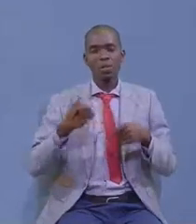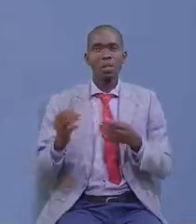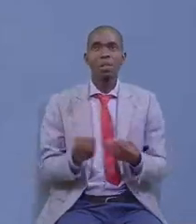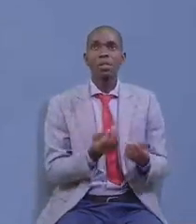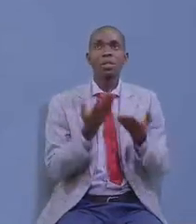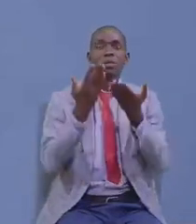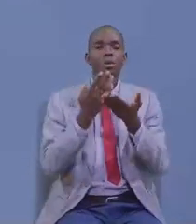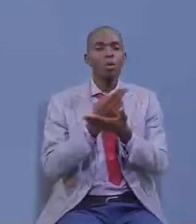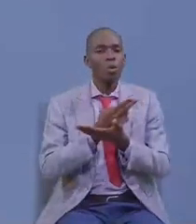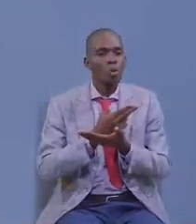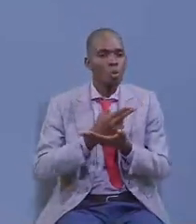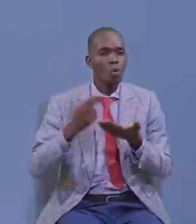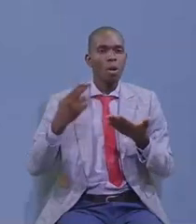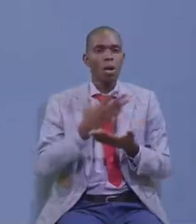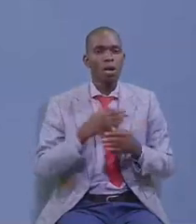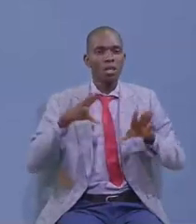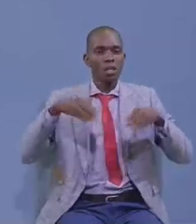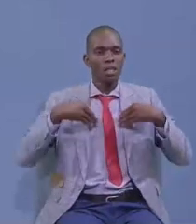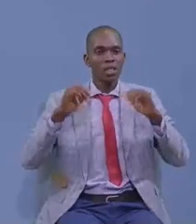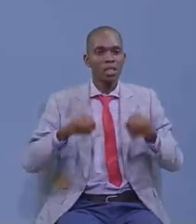Saint et agréable à Dieu.